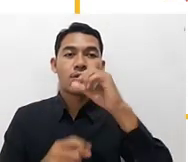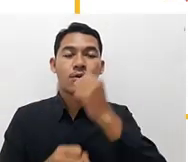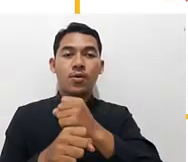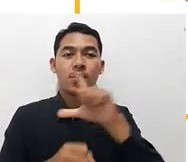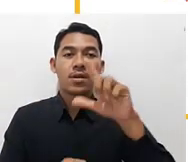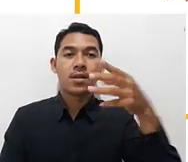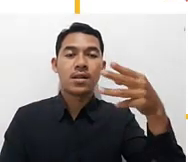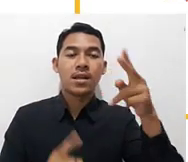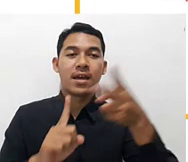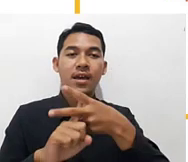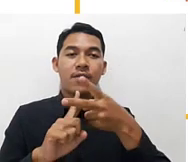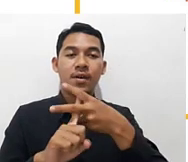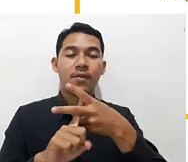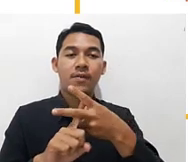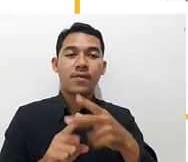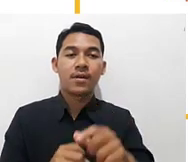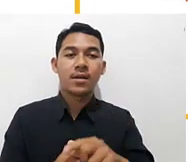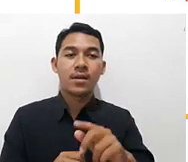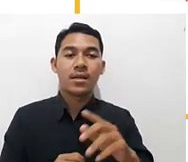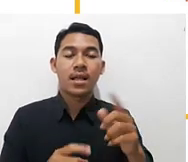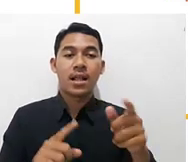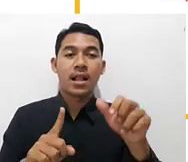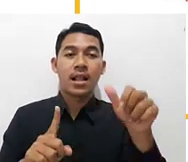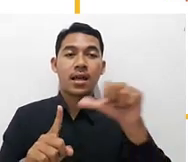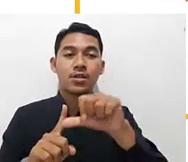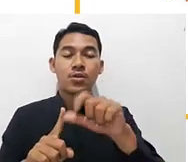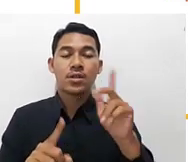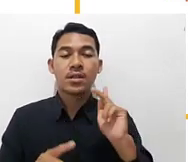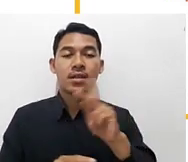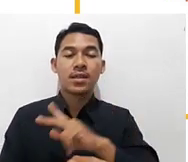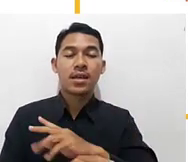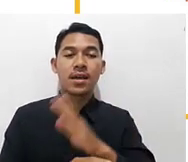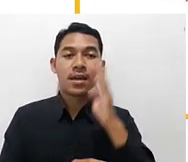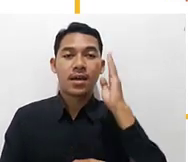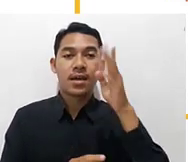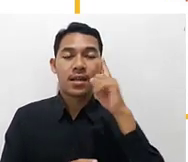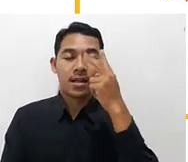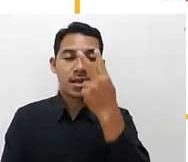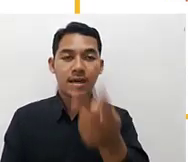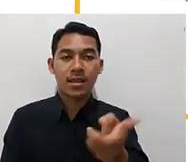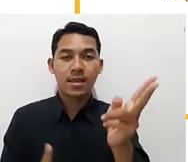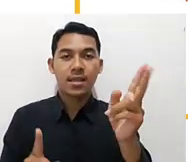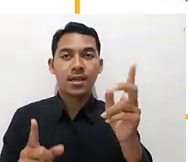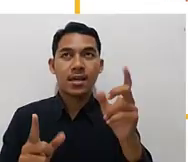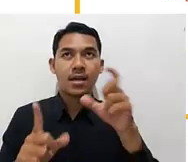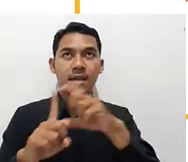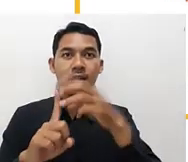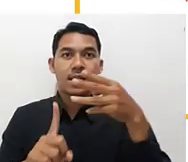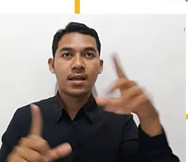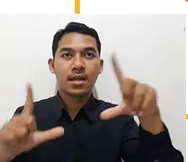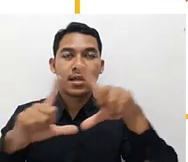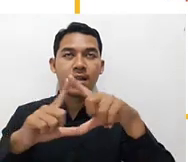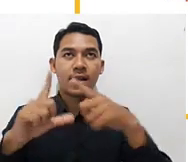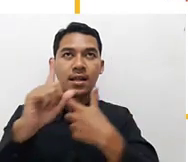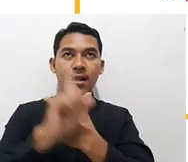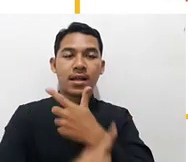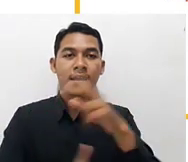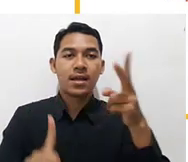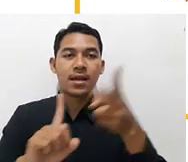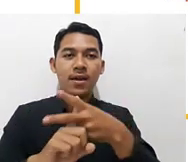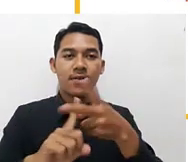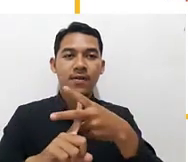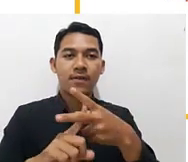Nah, for the next di sini kita ada delay FF atau delay flip flop atau DFF ya, kita biasa kenal ya. Nah, di sini